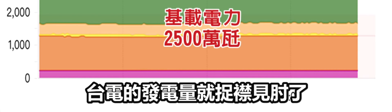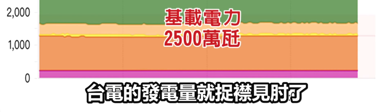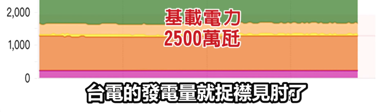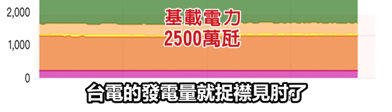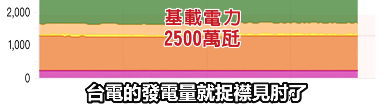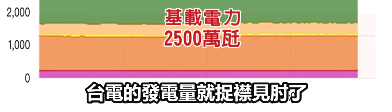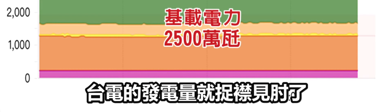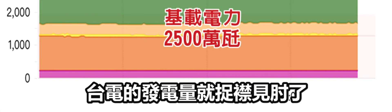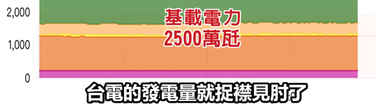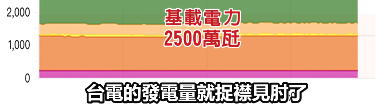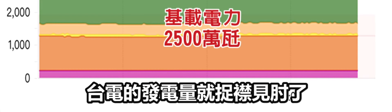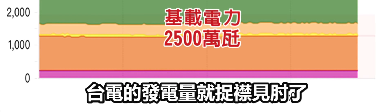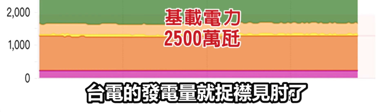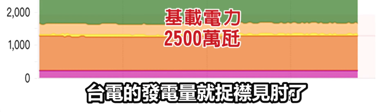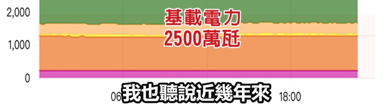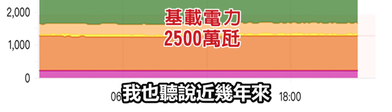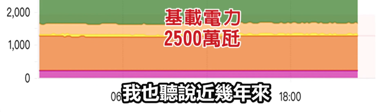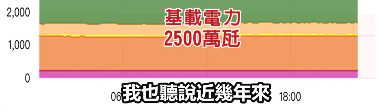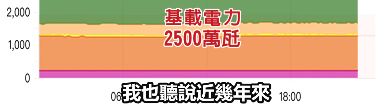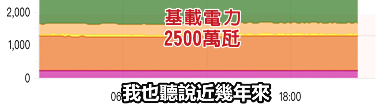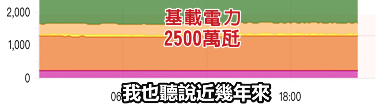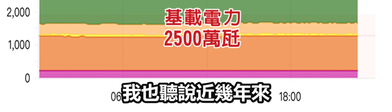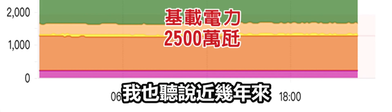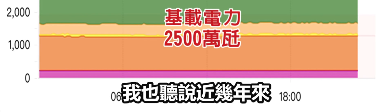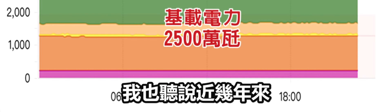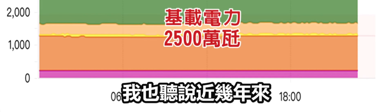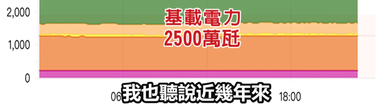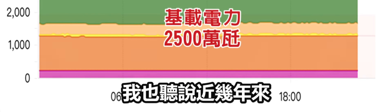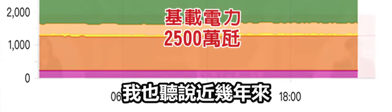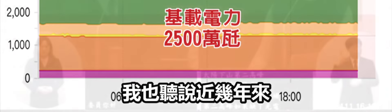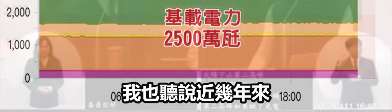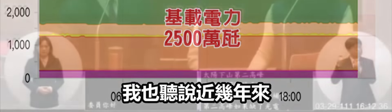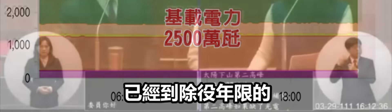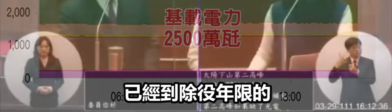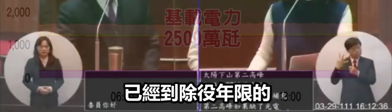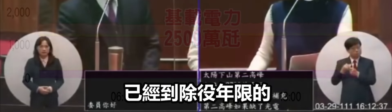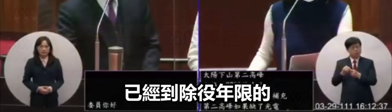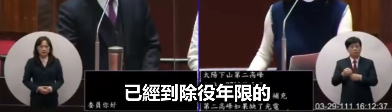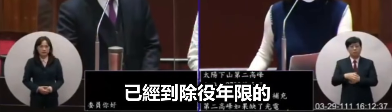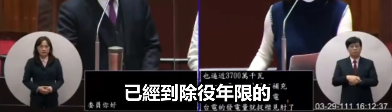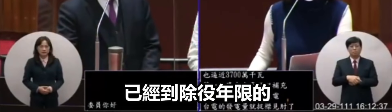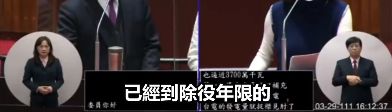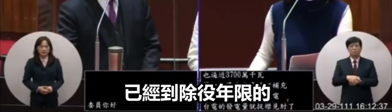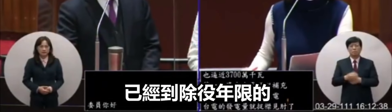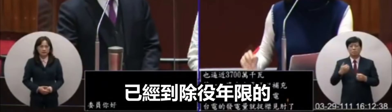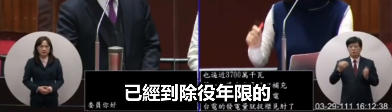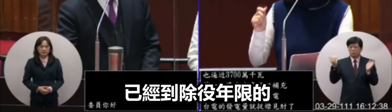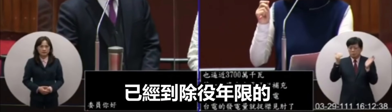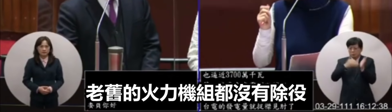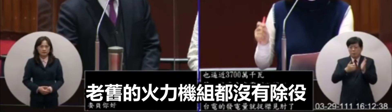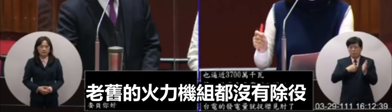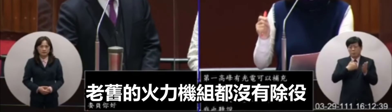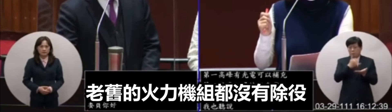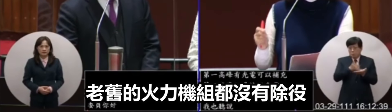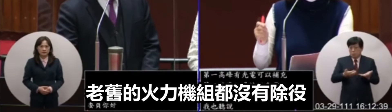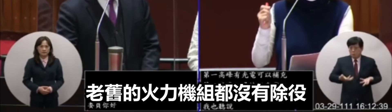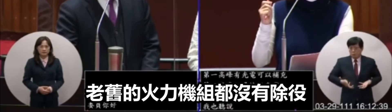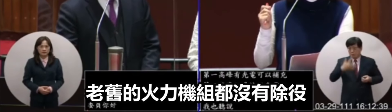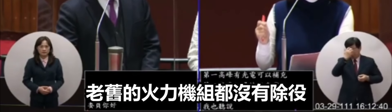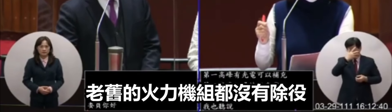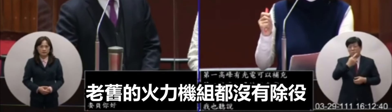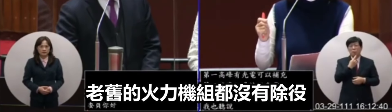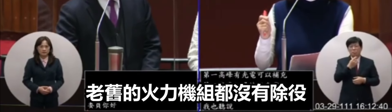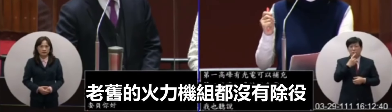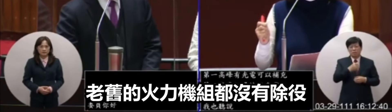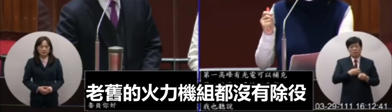捉襟见肘了。我也听说近几年来已经到除役年限的老旧